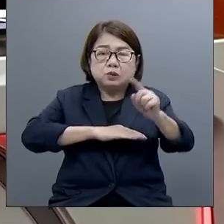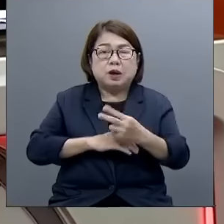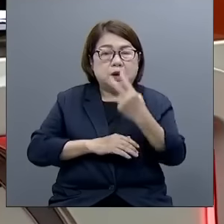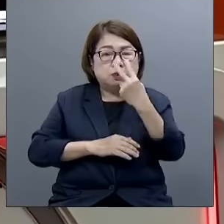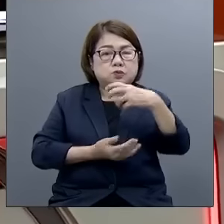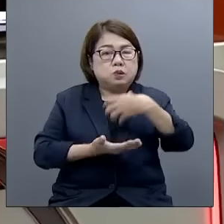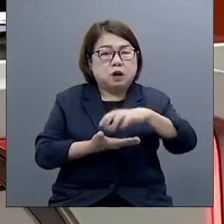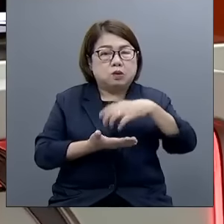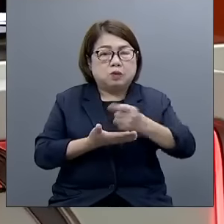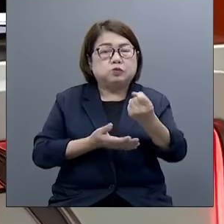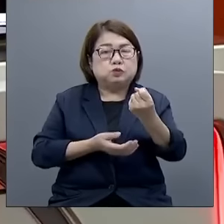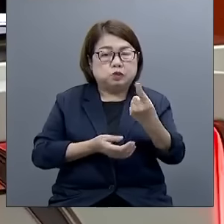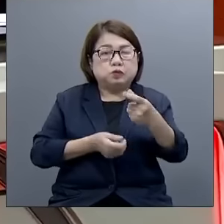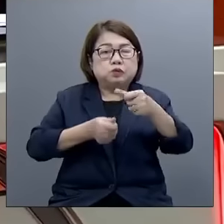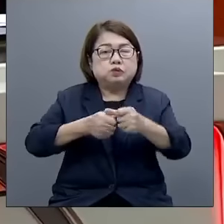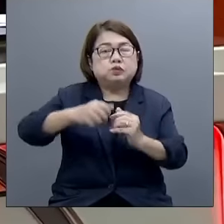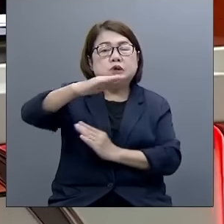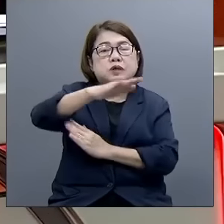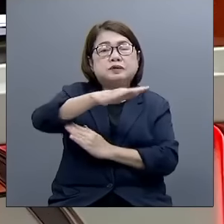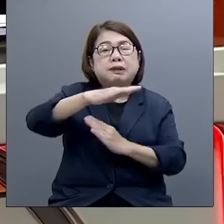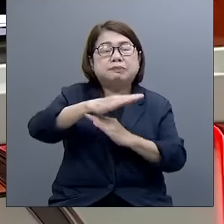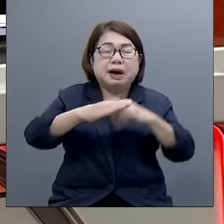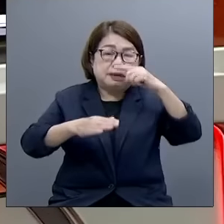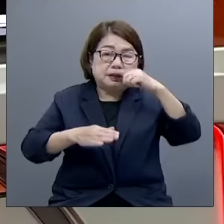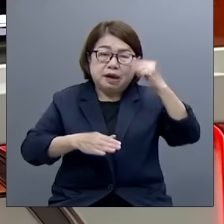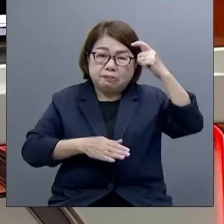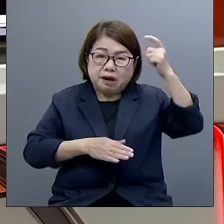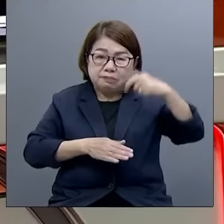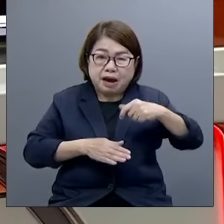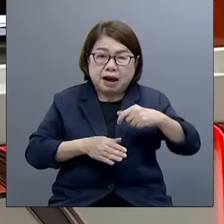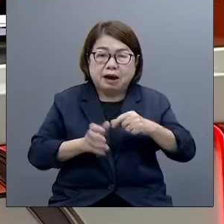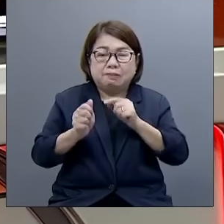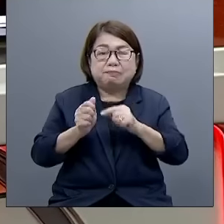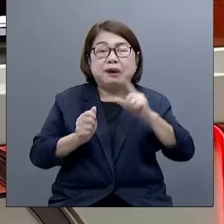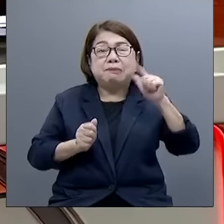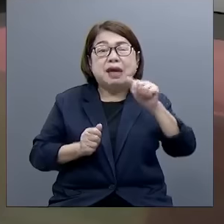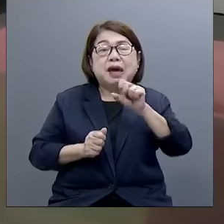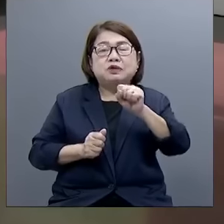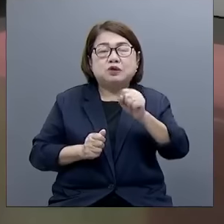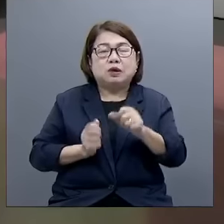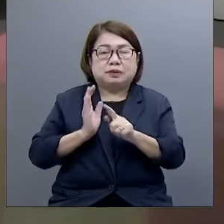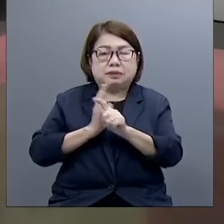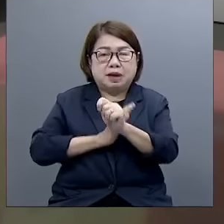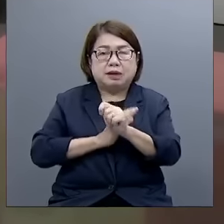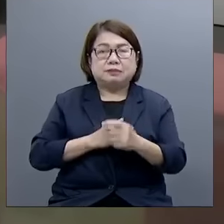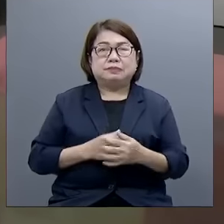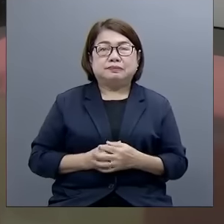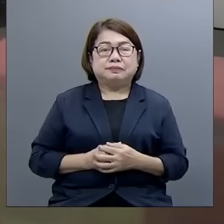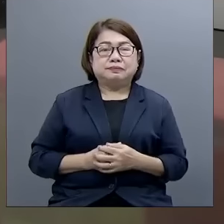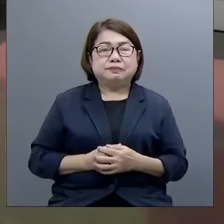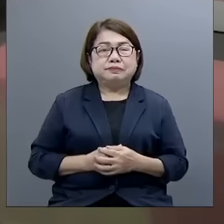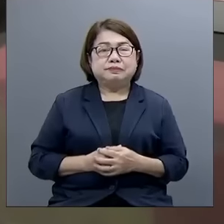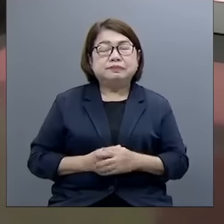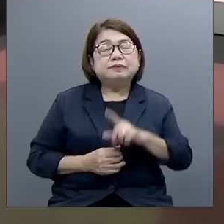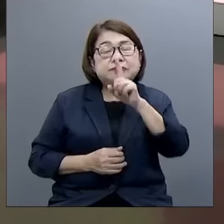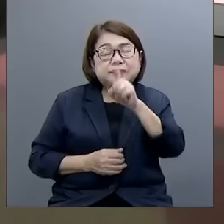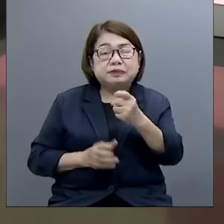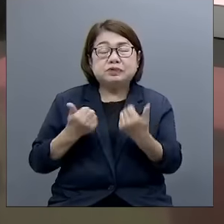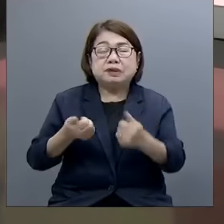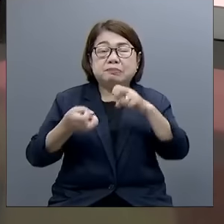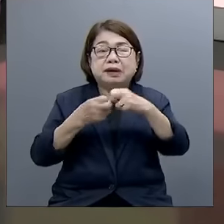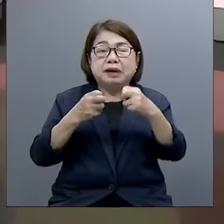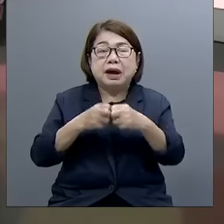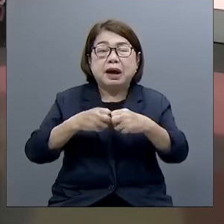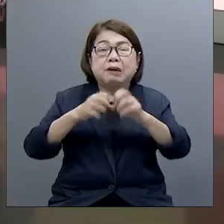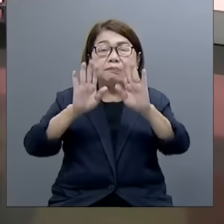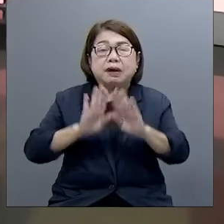าที่สภามิตรภาพไทยเมียนมาแห่งที่2อำเภอแม่สอดจังหวัดตากกันนะคะคุณกวิศคะตอนนี้สถานการณ์ในพื้นที่เป็นยังไงบ้างคะ คุณพึ่